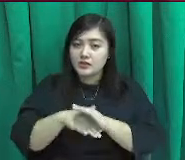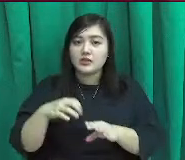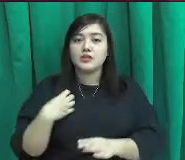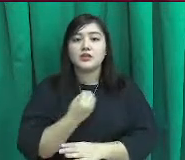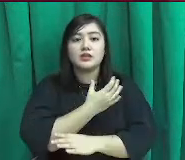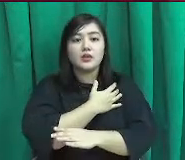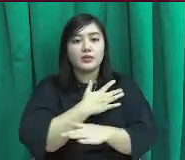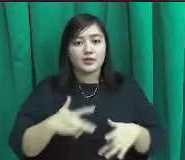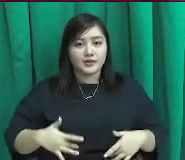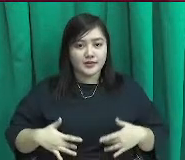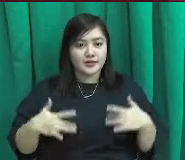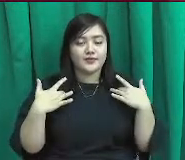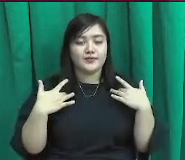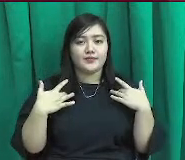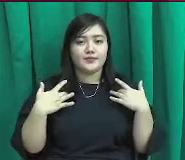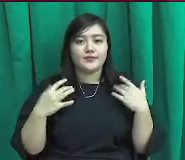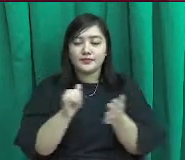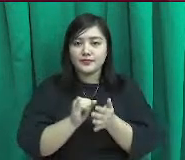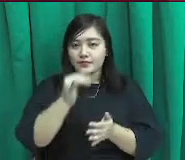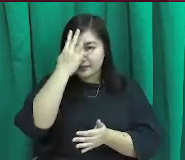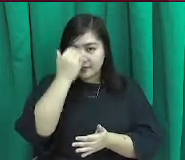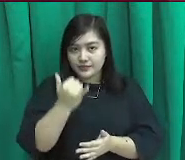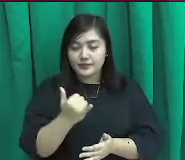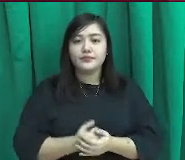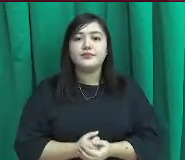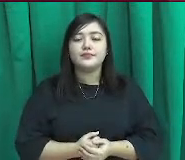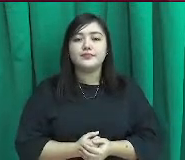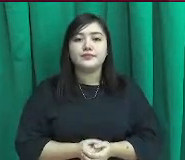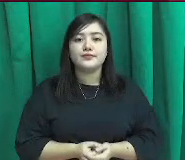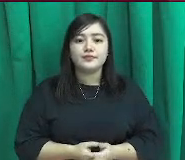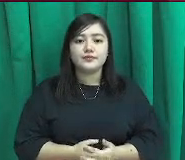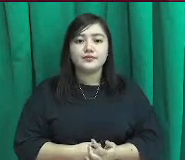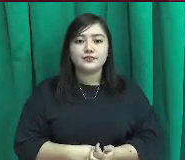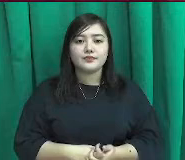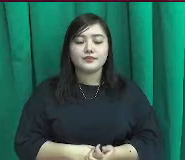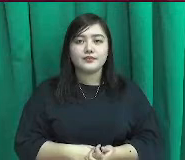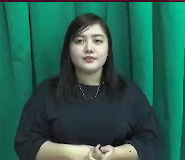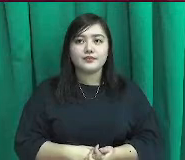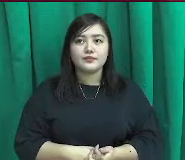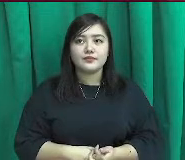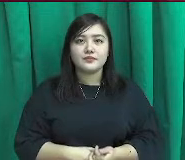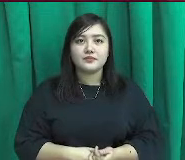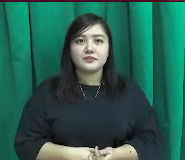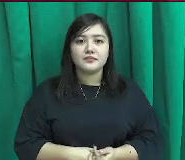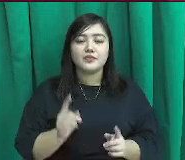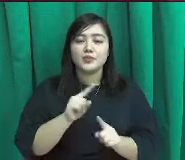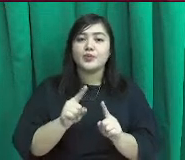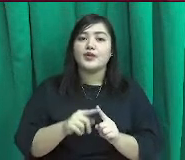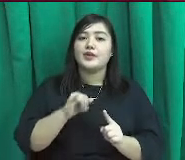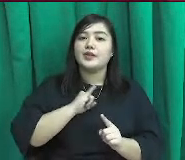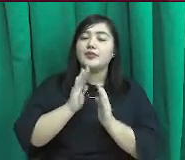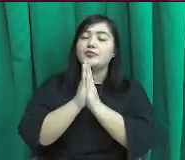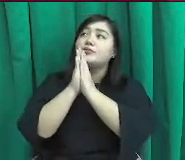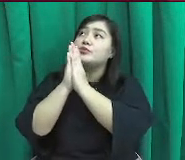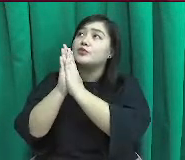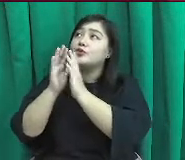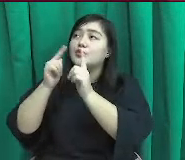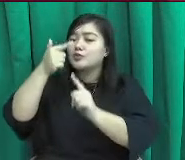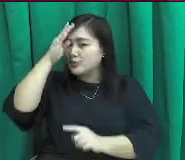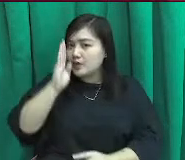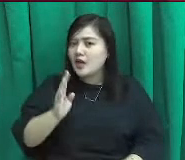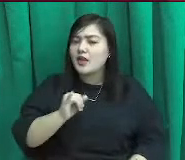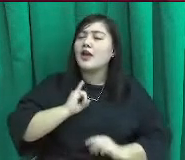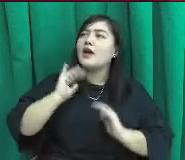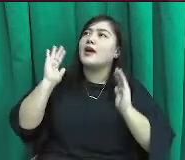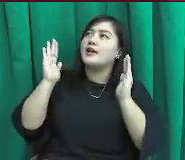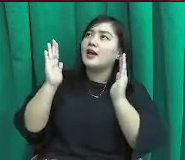po yung concern, yun yung tuloy-tuloy. Sabi nga, yung panalangin, habang humihinga ako, yun yung idinudulog ko sa Panginoong Diyos,